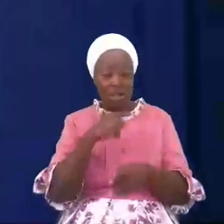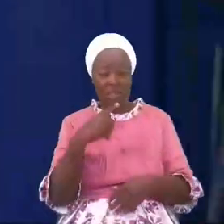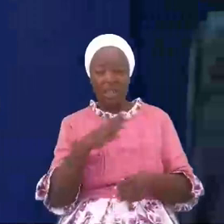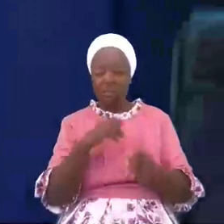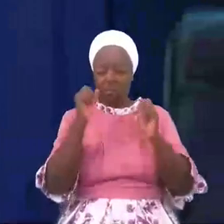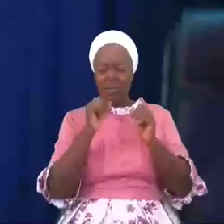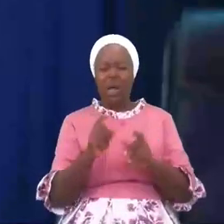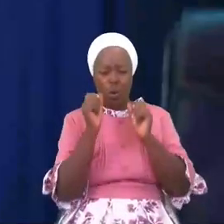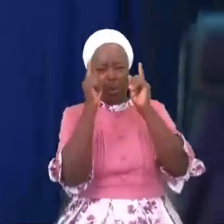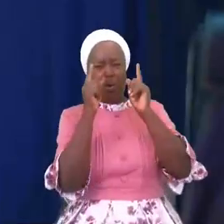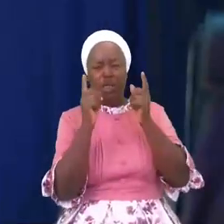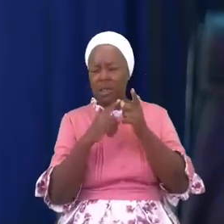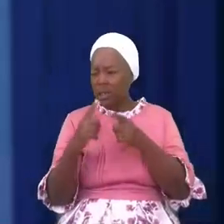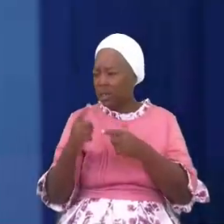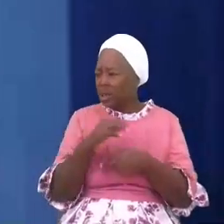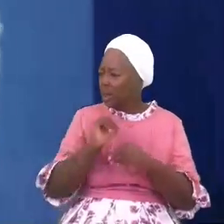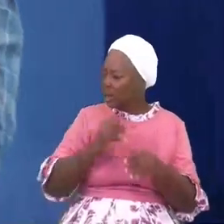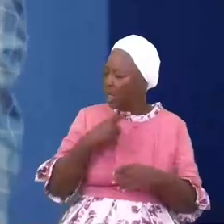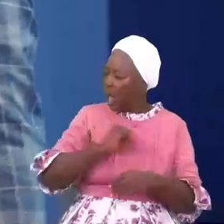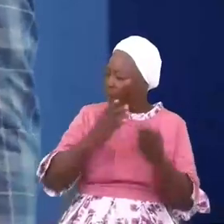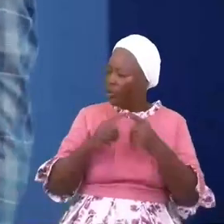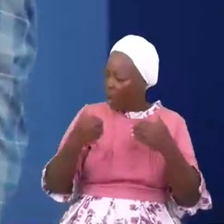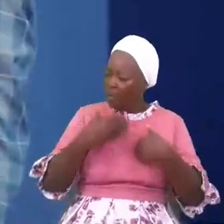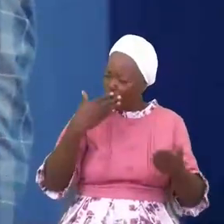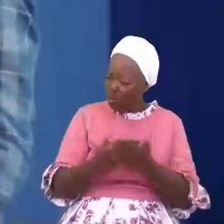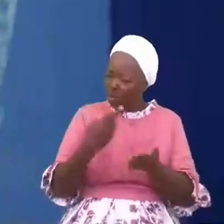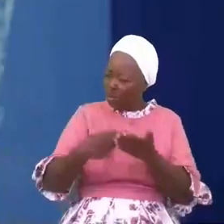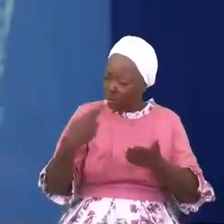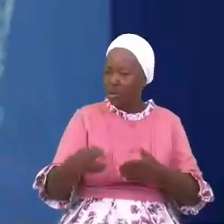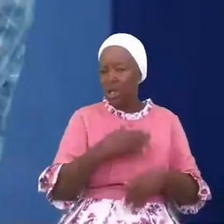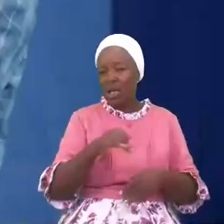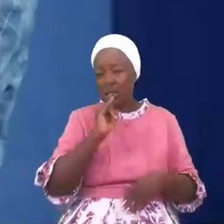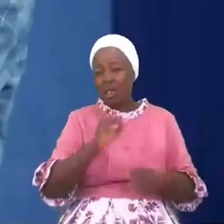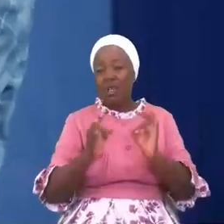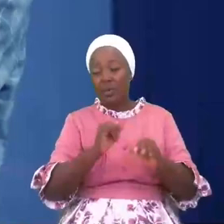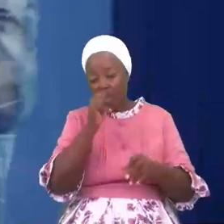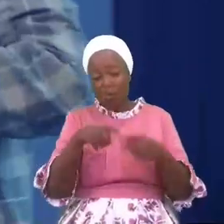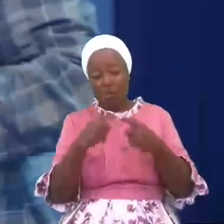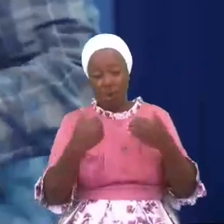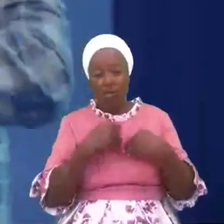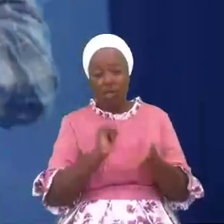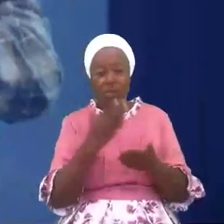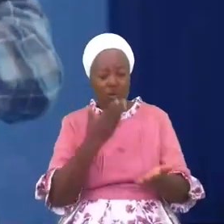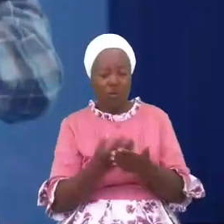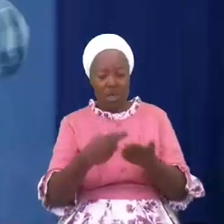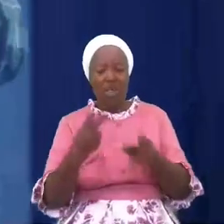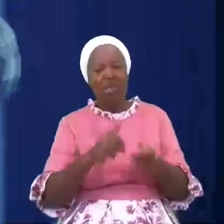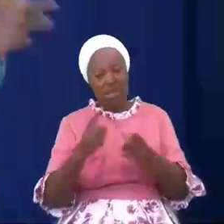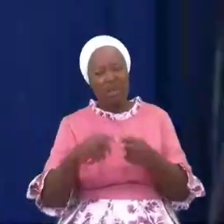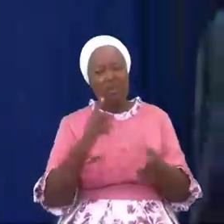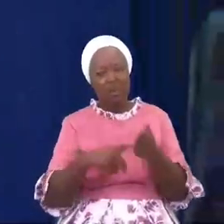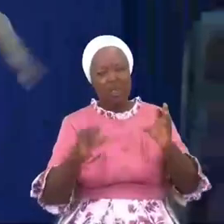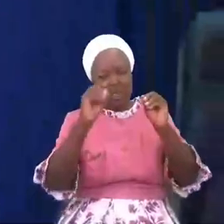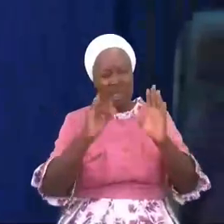réveillé. J'ai dit, je veux avoir de bonnes notes. Et si je dois avoir de bonnes notes, ce que l'enseignant dit,